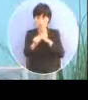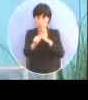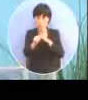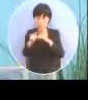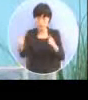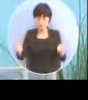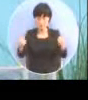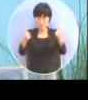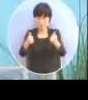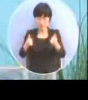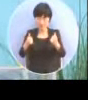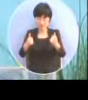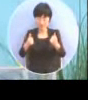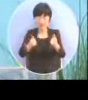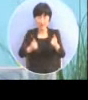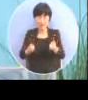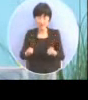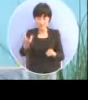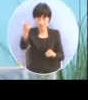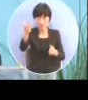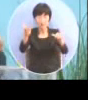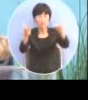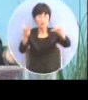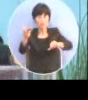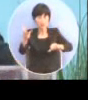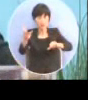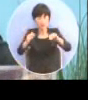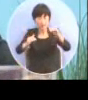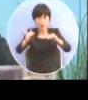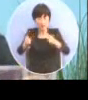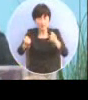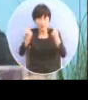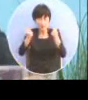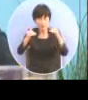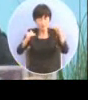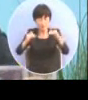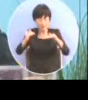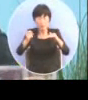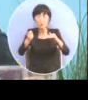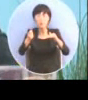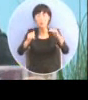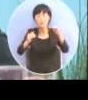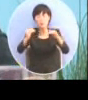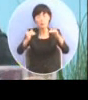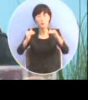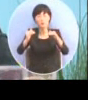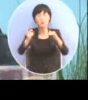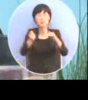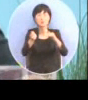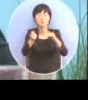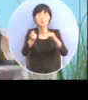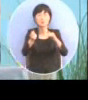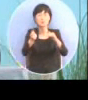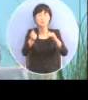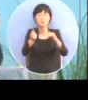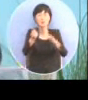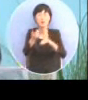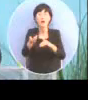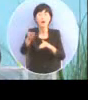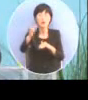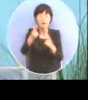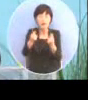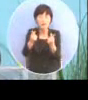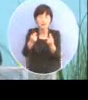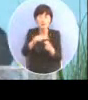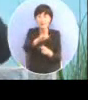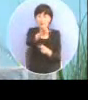하나 차이인데. 아, các bạn biết không, những người mà cử tạ, vận động viên cử tạ đó, những người thắng và người không thắng thì người ta chỉ khác nhau một tờ giấy mà thôi. 여러분들이 진짜 언약